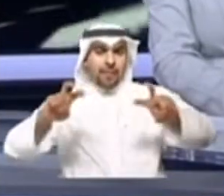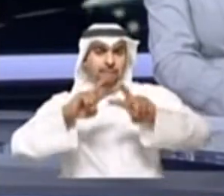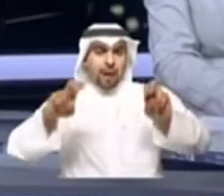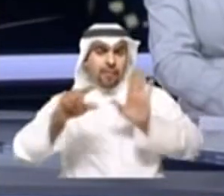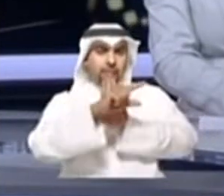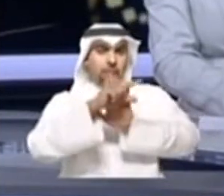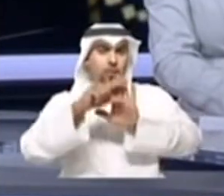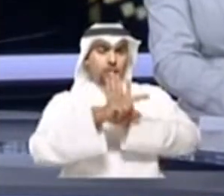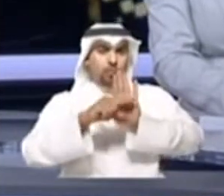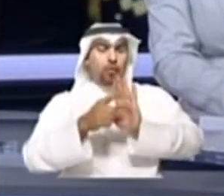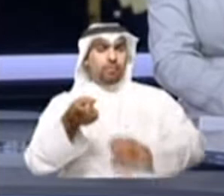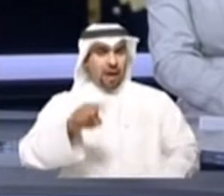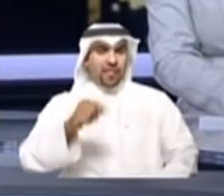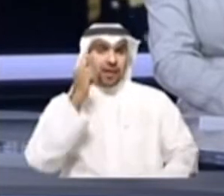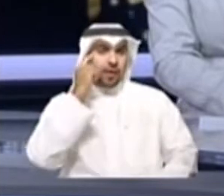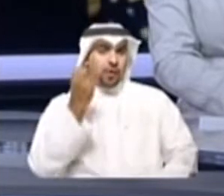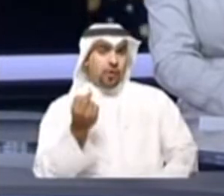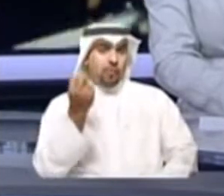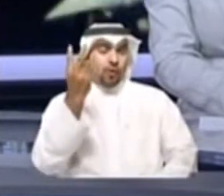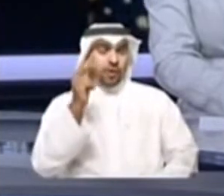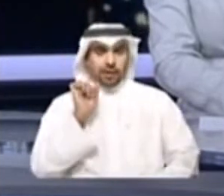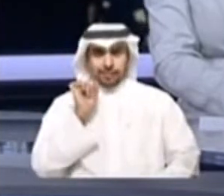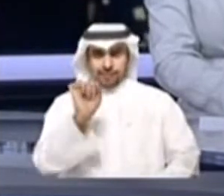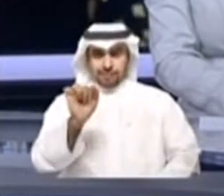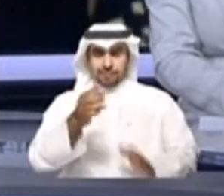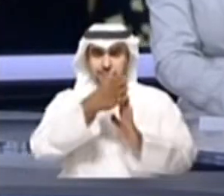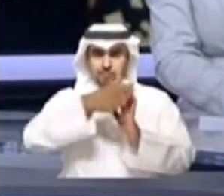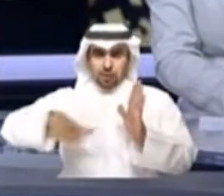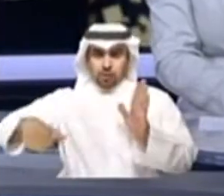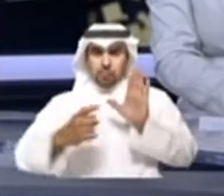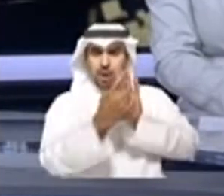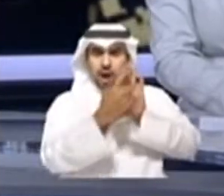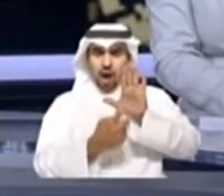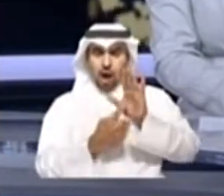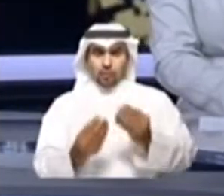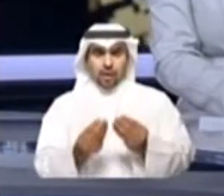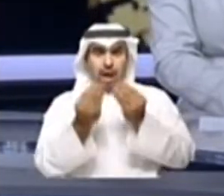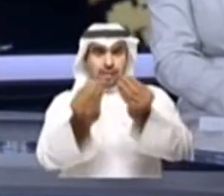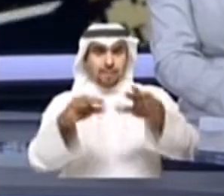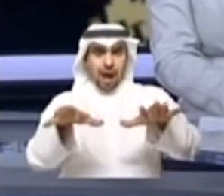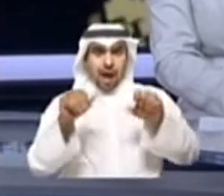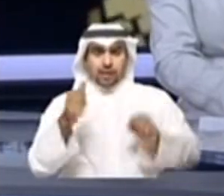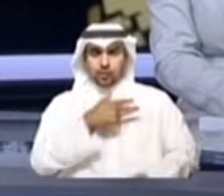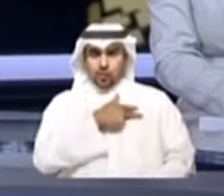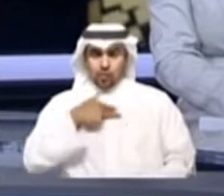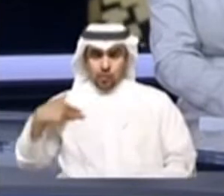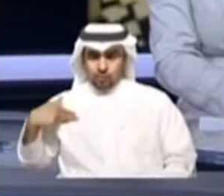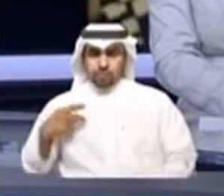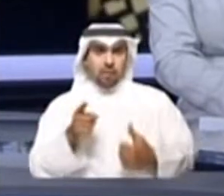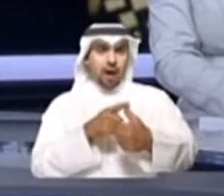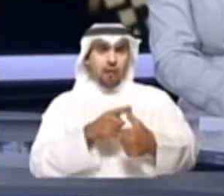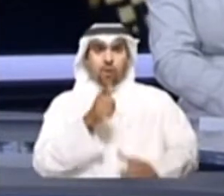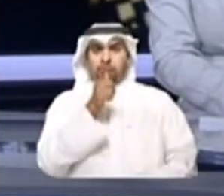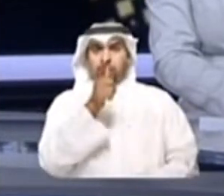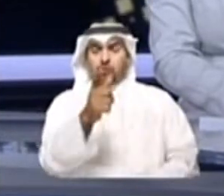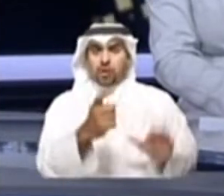الموضوعات والمقترحات النيابية والمشاريع بقوانين المقدمة من الحكومة، وكان من أبرزها مناقشة مشروع